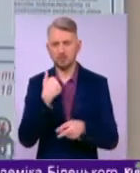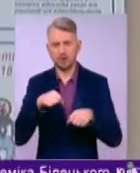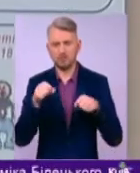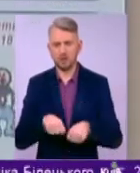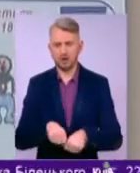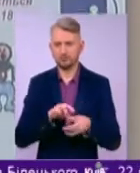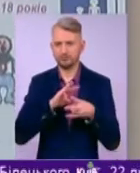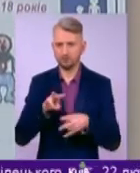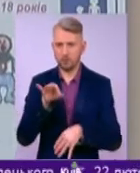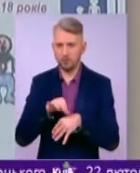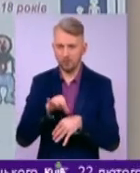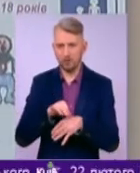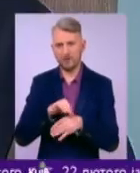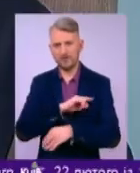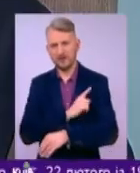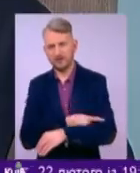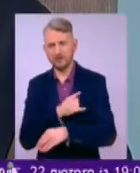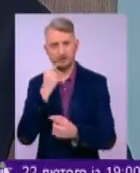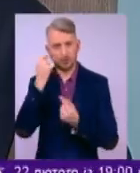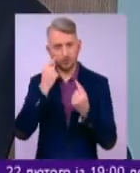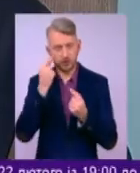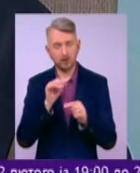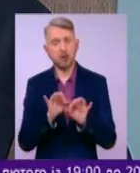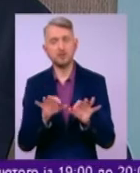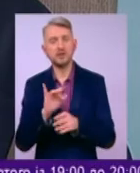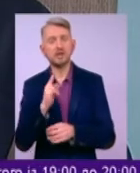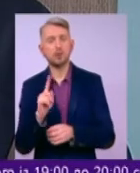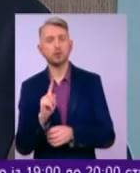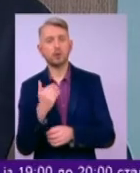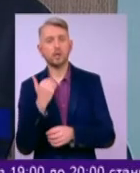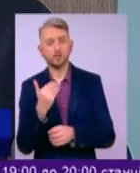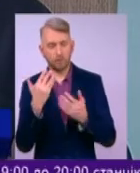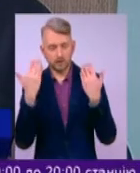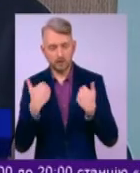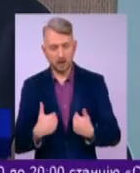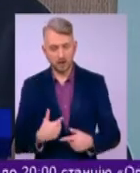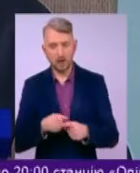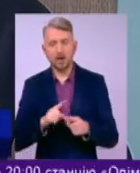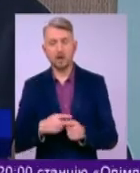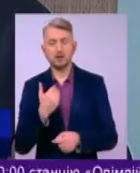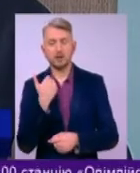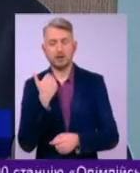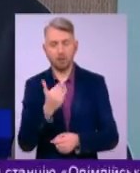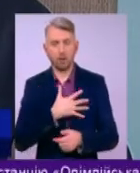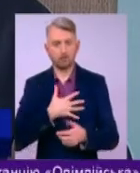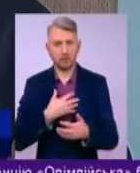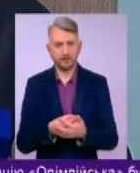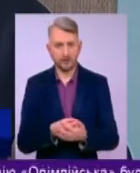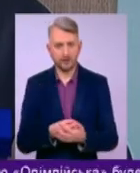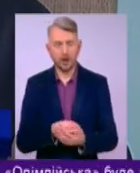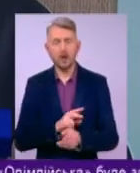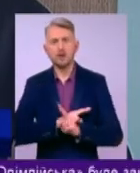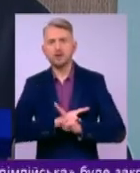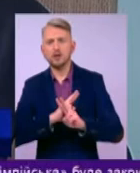ні фізичного, ні психологічного. Поясніть дитину, що його тіло – це його собственність.